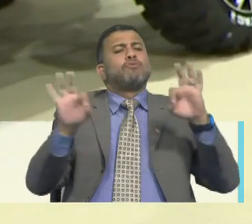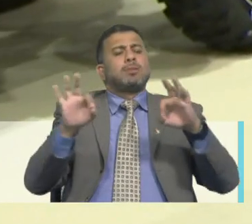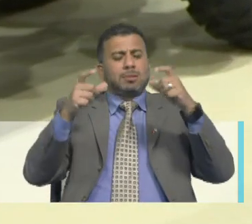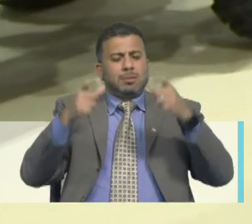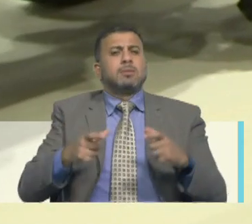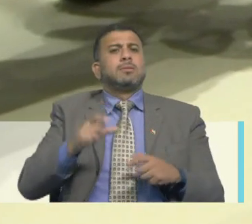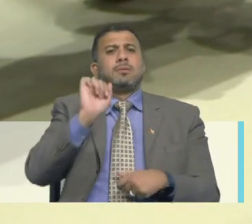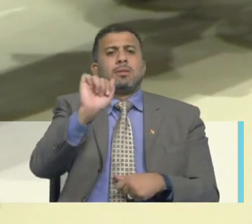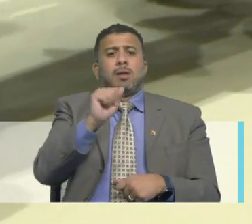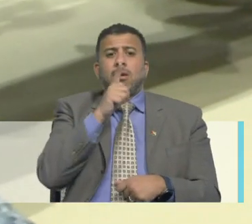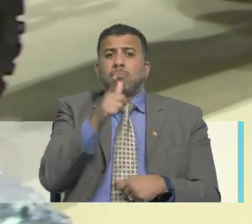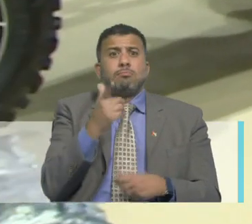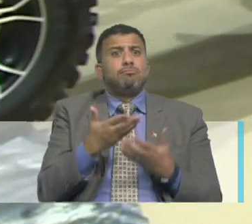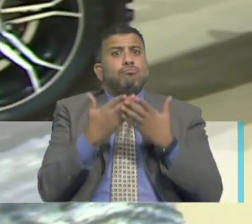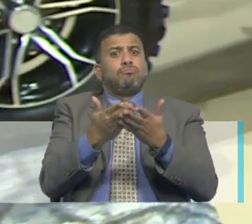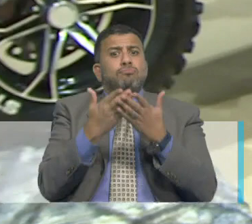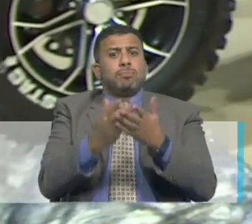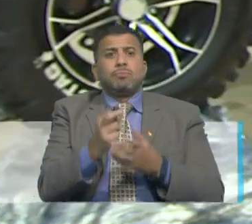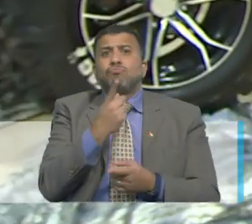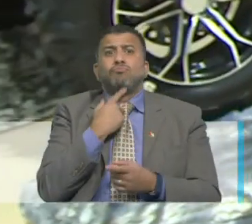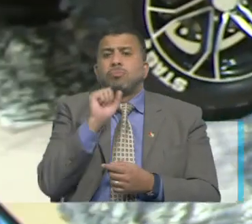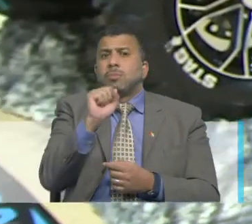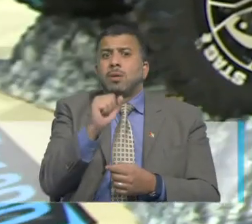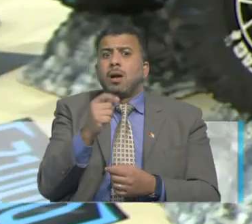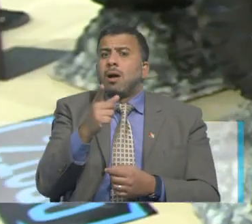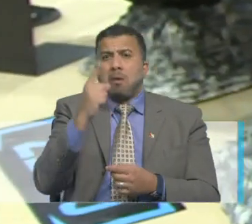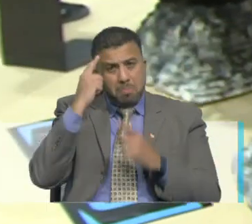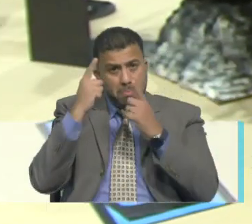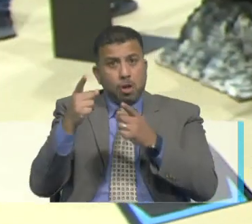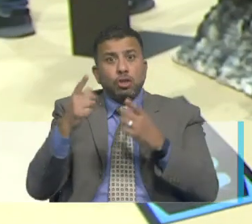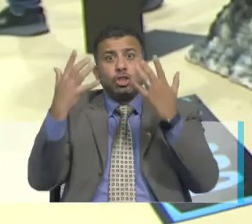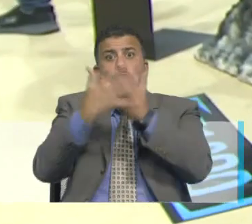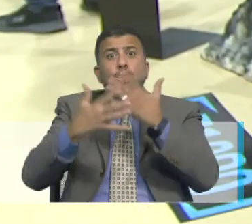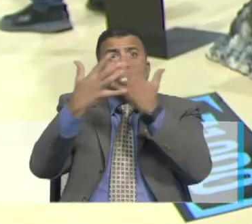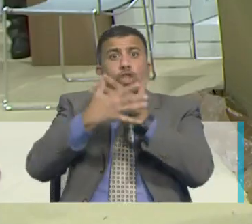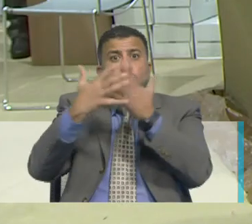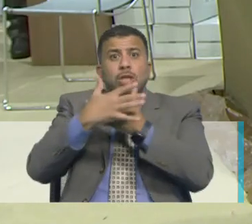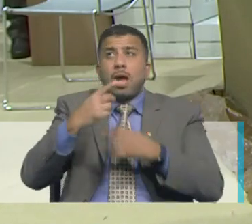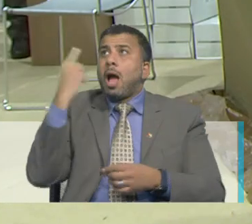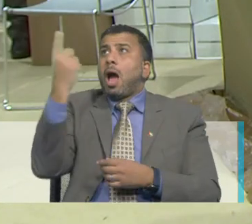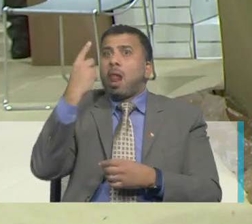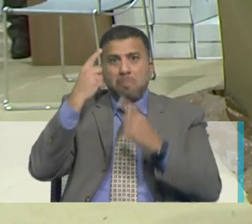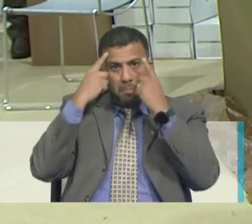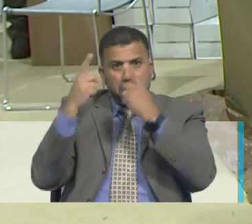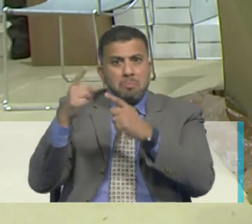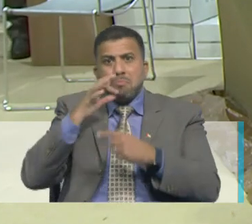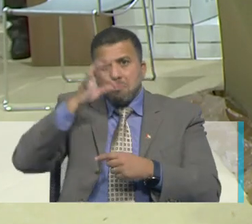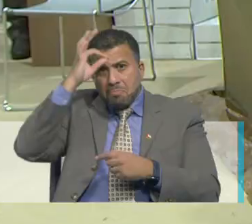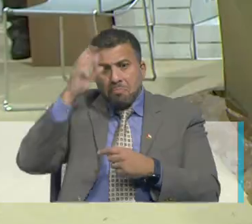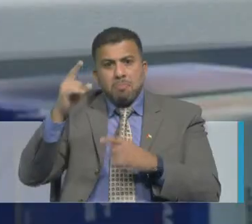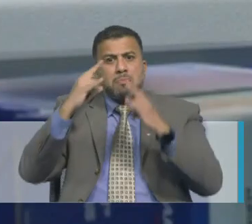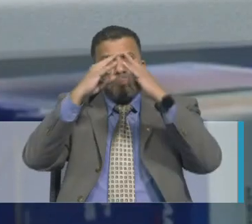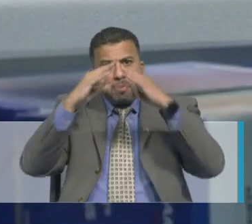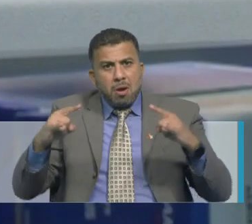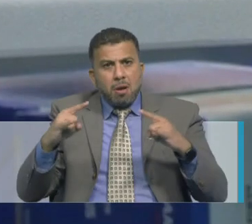خاصة مع ما يقدمه لزواره من أشهر العلامات التجارية الرائدة في توفير معدات